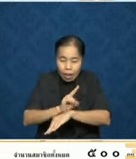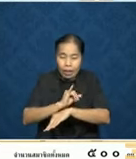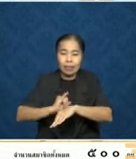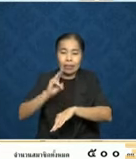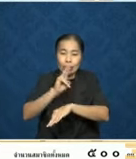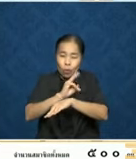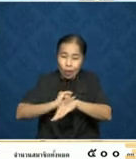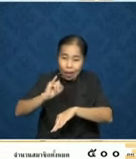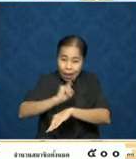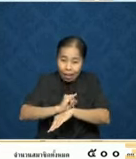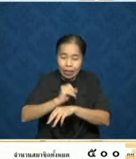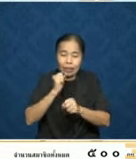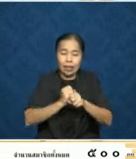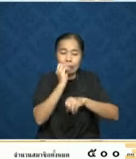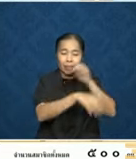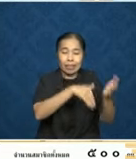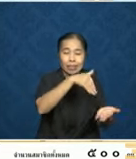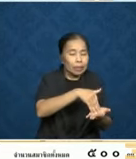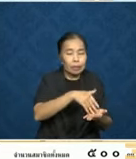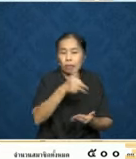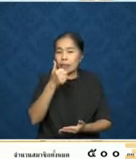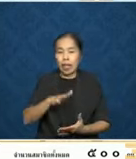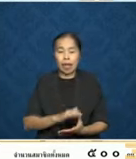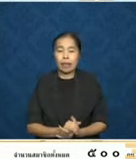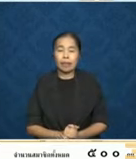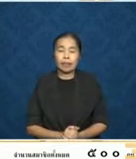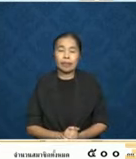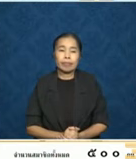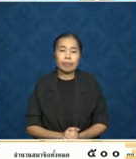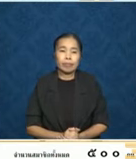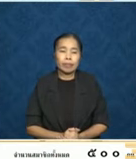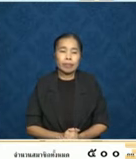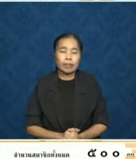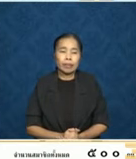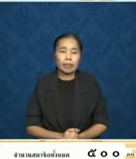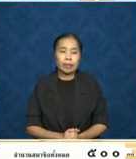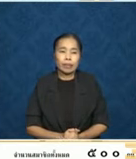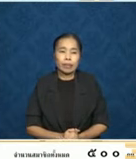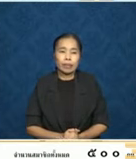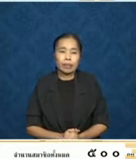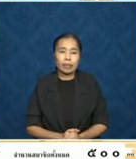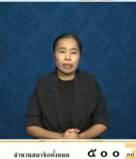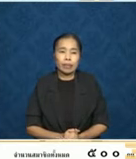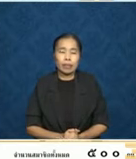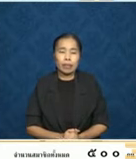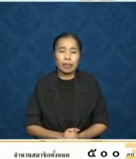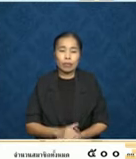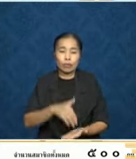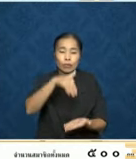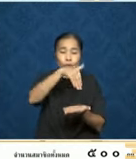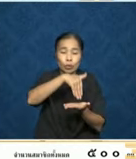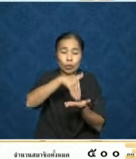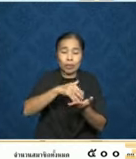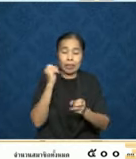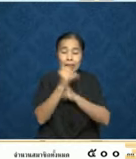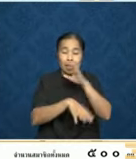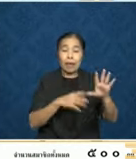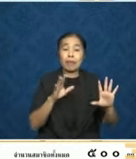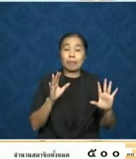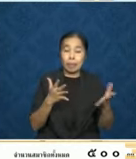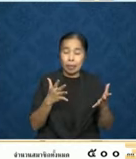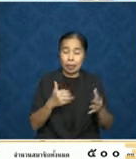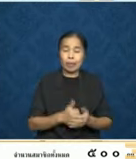วบรวมเก็บขยะนะครับทำไมต้องรวบรวมครับท่านประธานจากจุดจากการขยะในพื้นที่นี่นะครับ